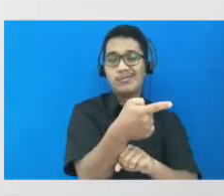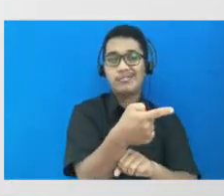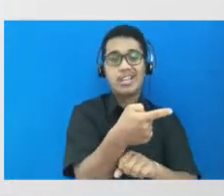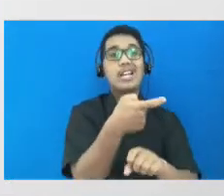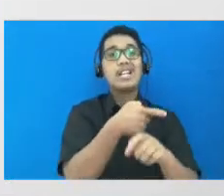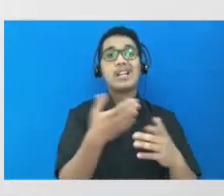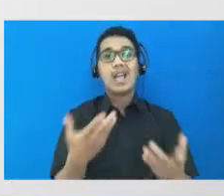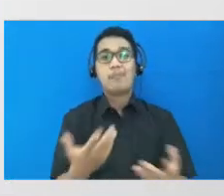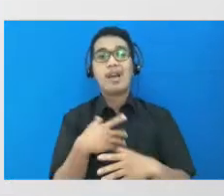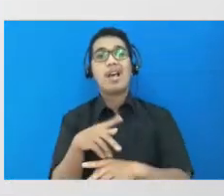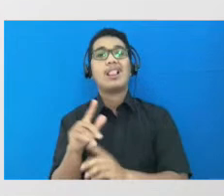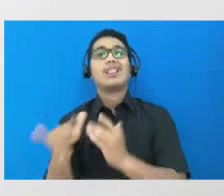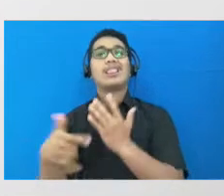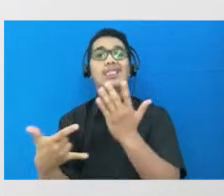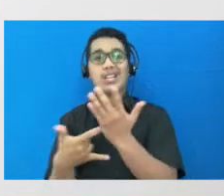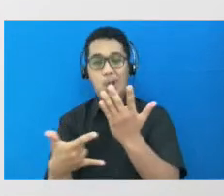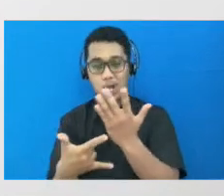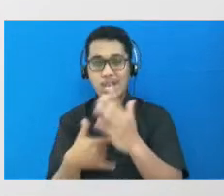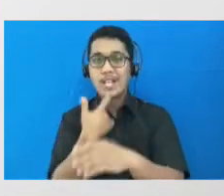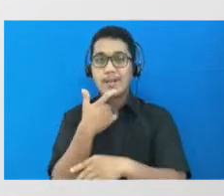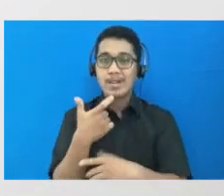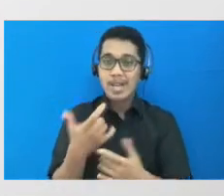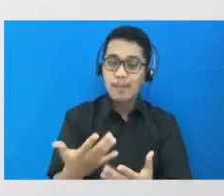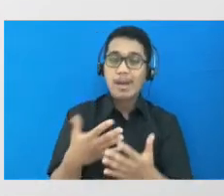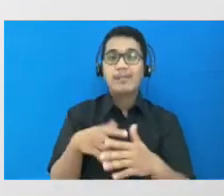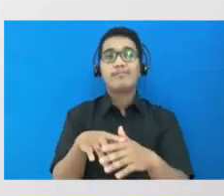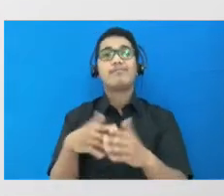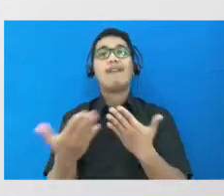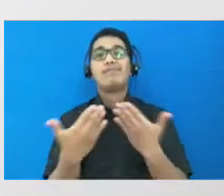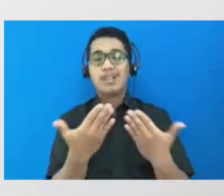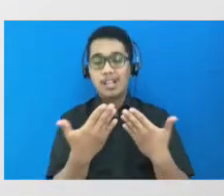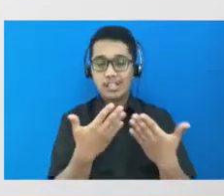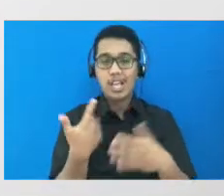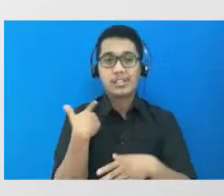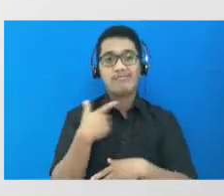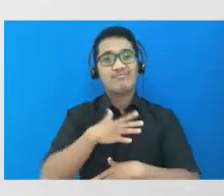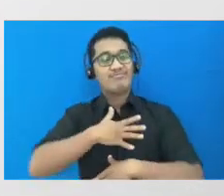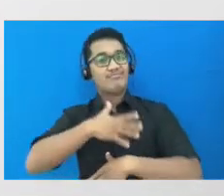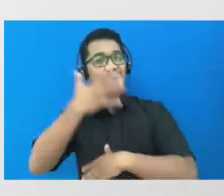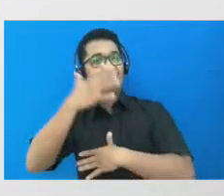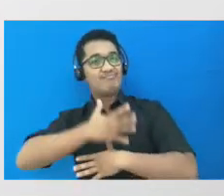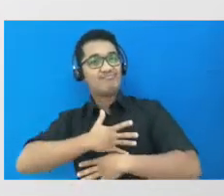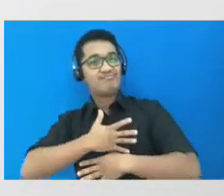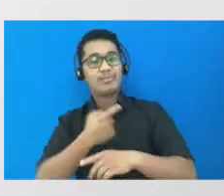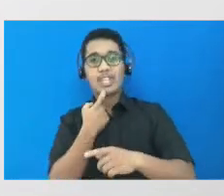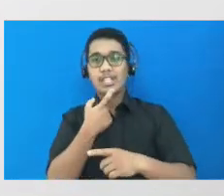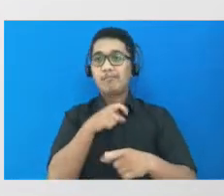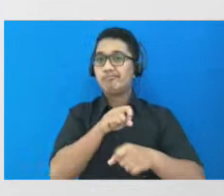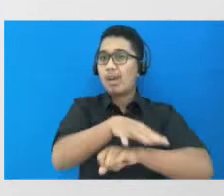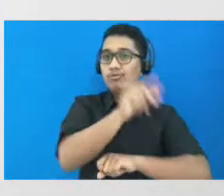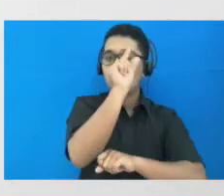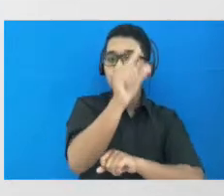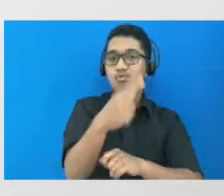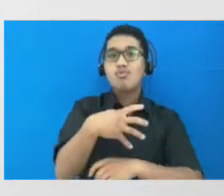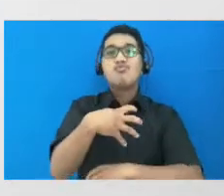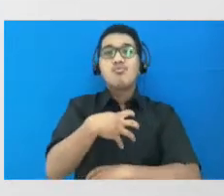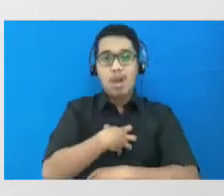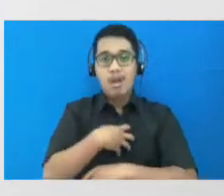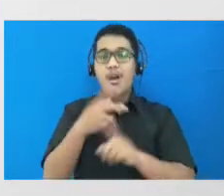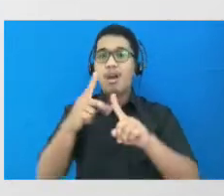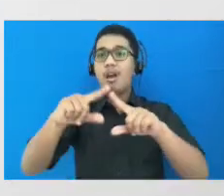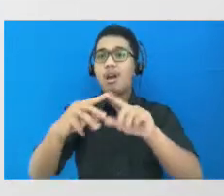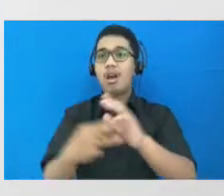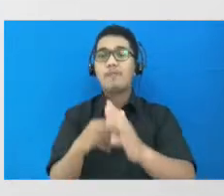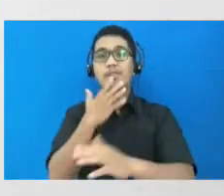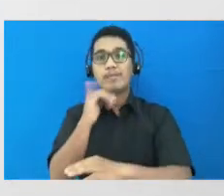pemanfaatan teknologi. Sejumlah aplikasi teknologi misalnya menimbulkan kekhawatiran tentang pengaruhnya terhadap hak asasi manusia. Ada